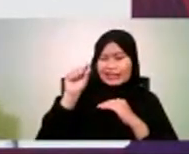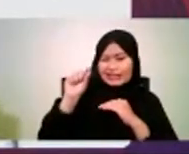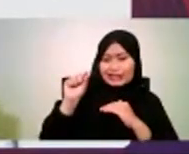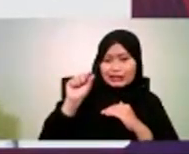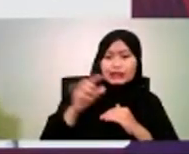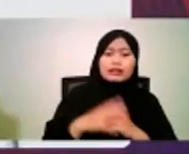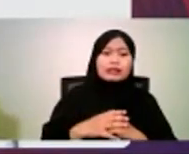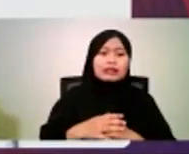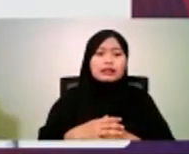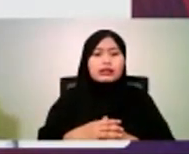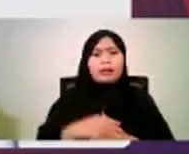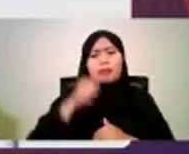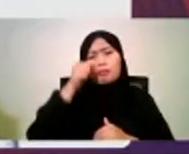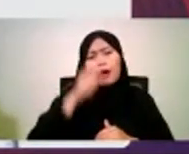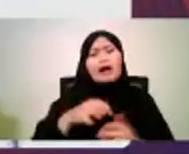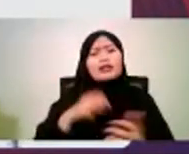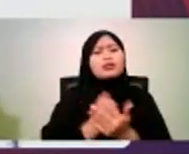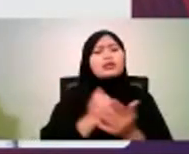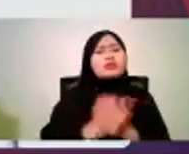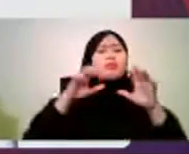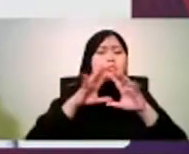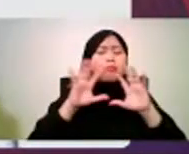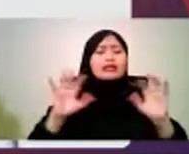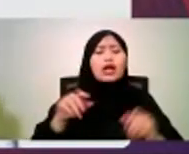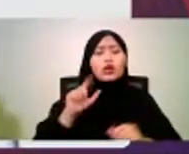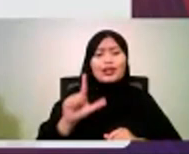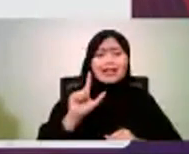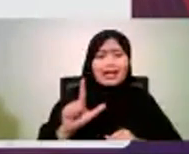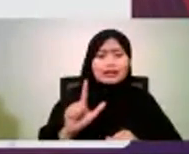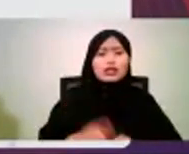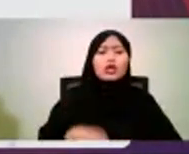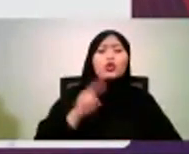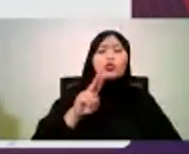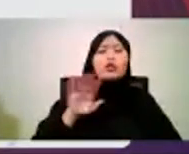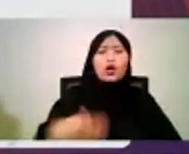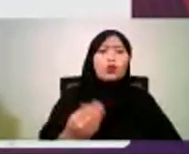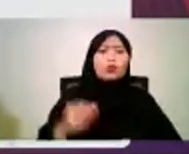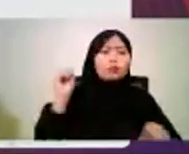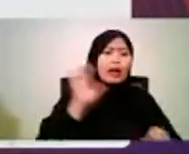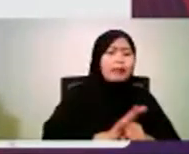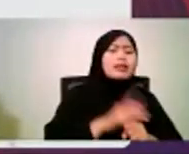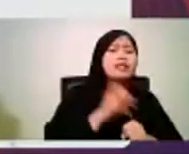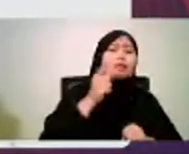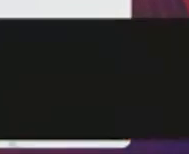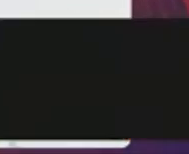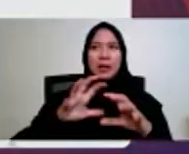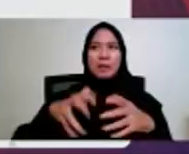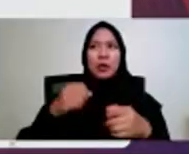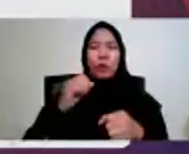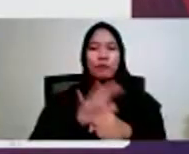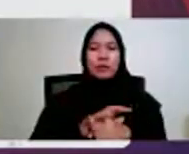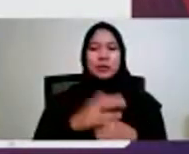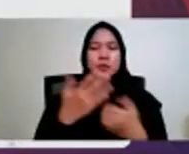makhluk udah di berbagai itu melimpah masa melimpah Karena setelah Ma 2 tahun pandemi tak Grojogan terus ya quantitative easing